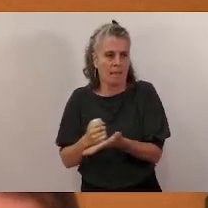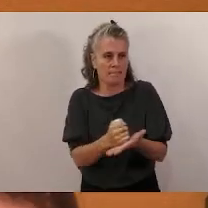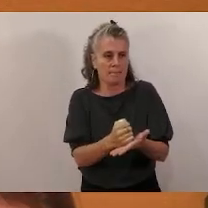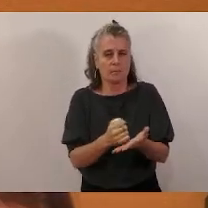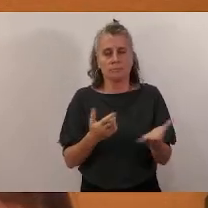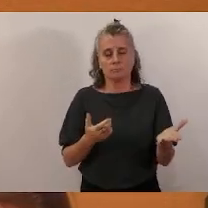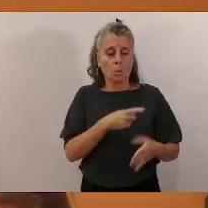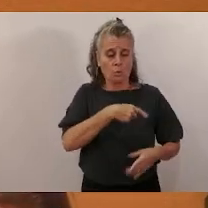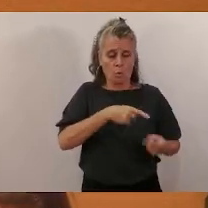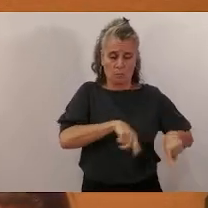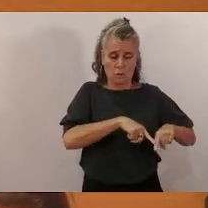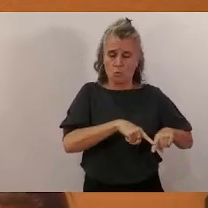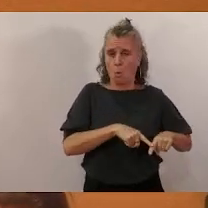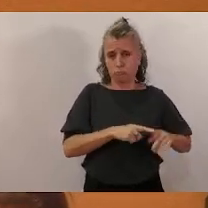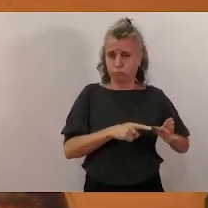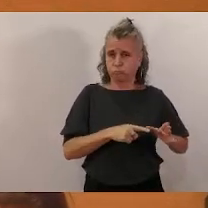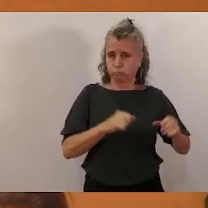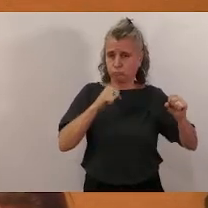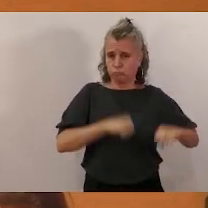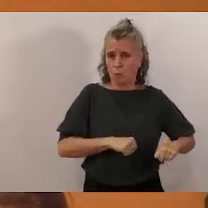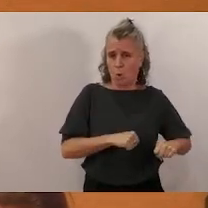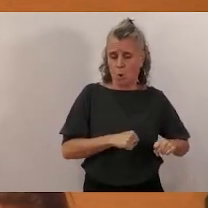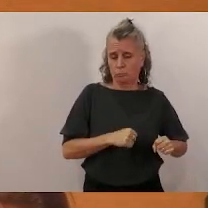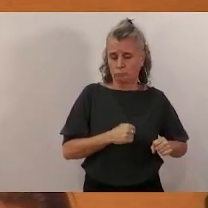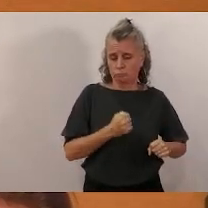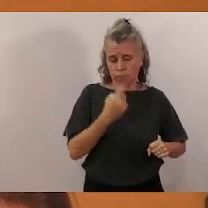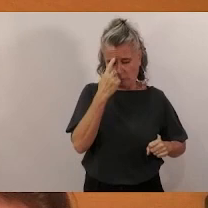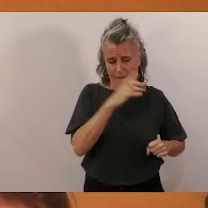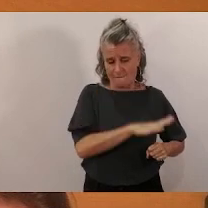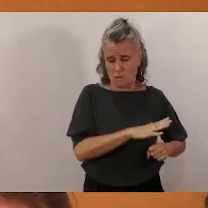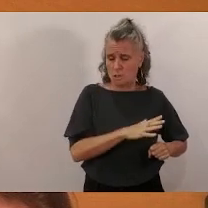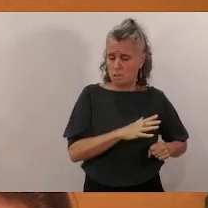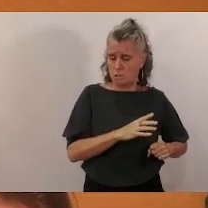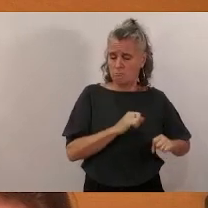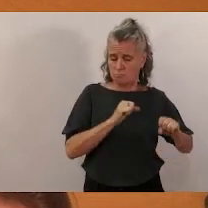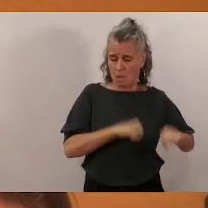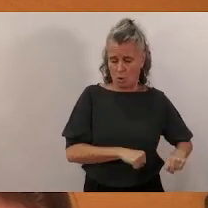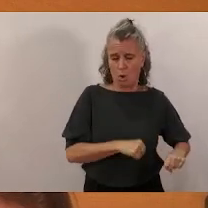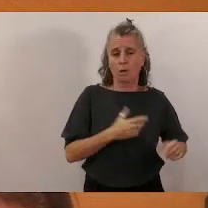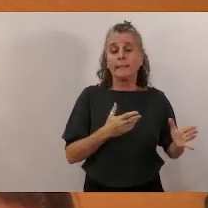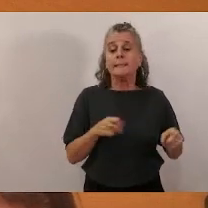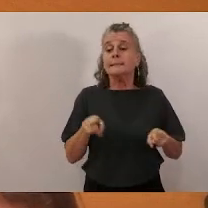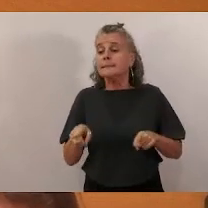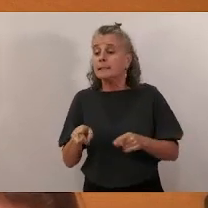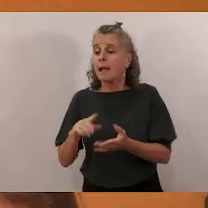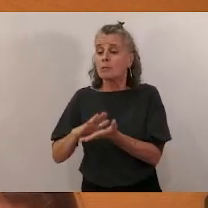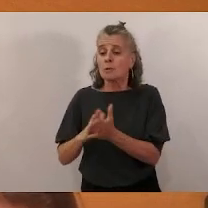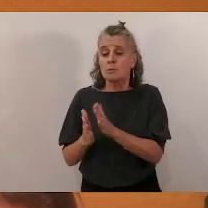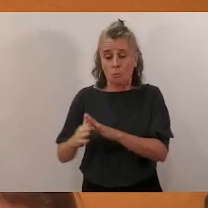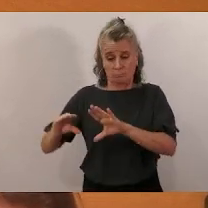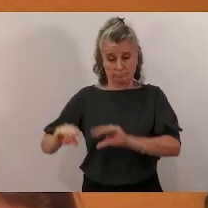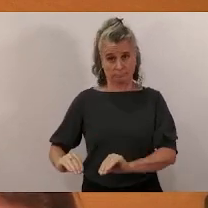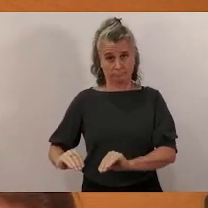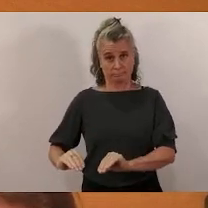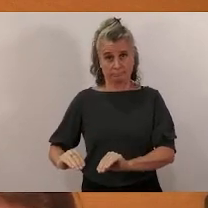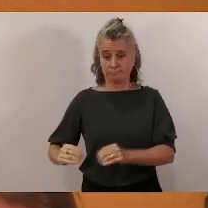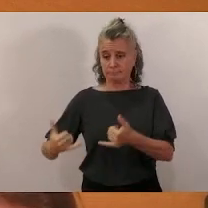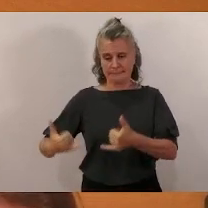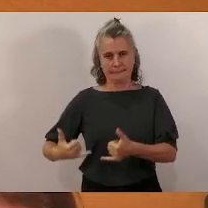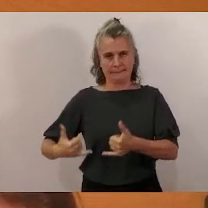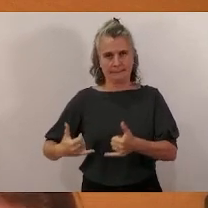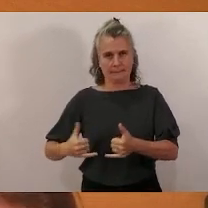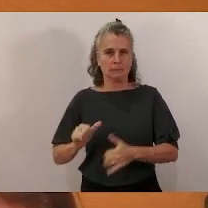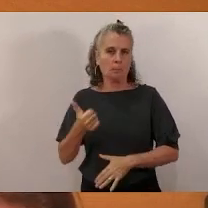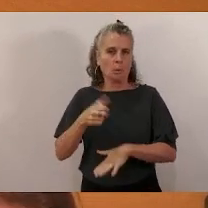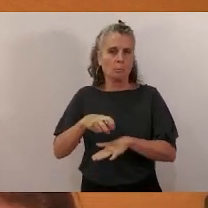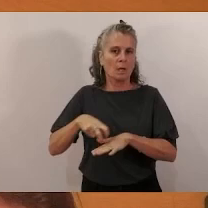Commission et il y a une association parmi l'ensemble des associations subventionnées qui est domiciliée dans le premier arrondissement à la Cité